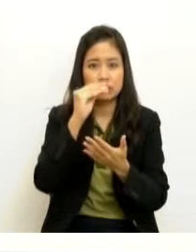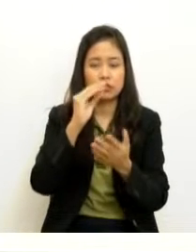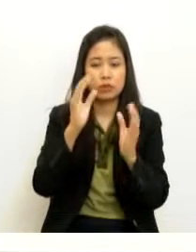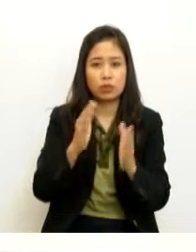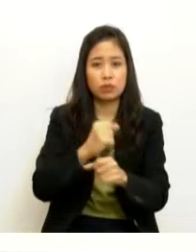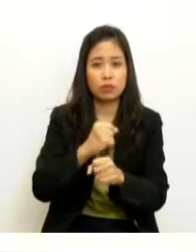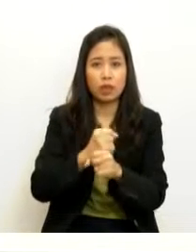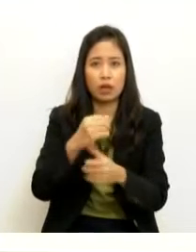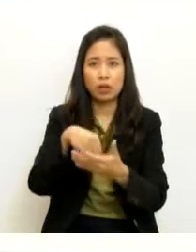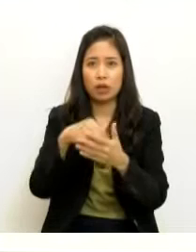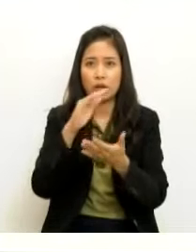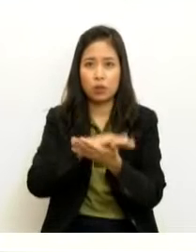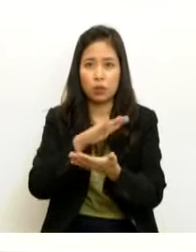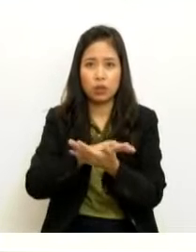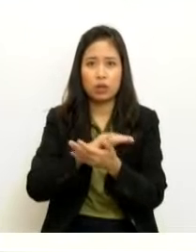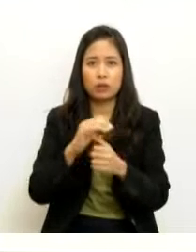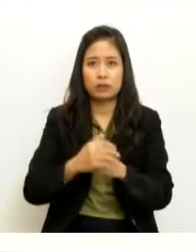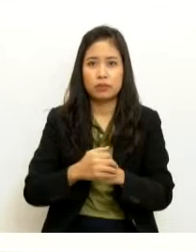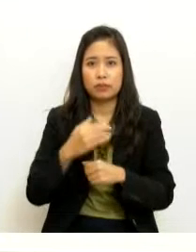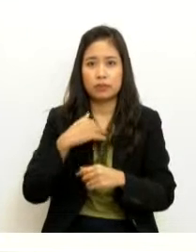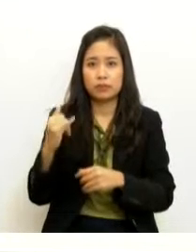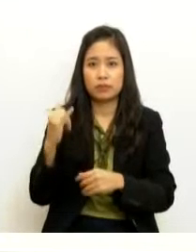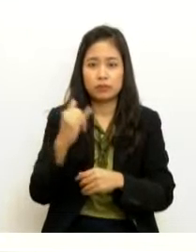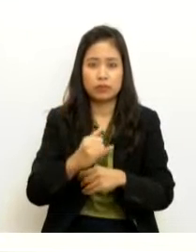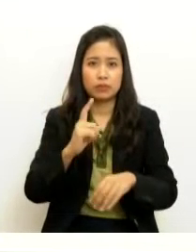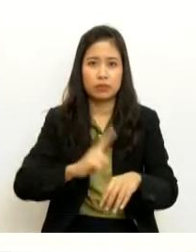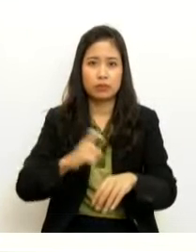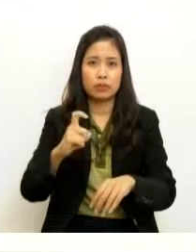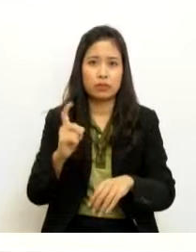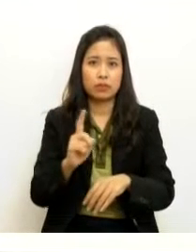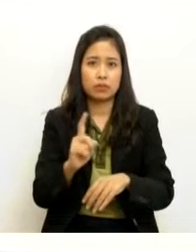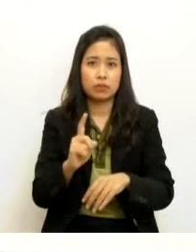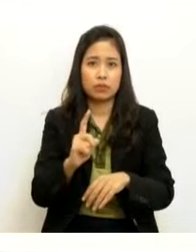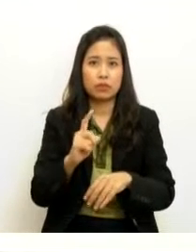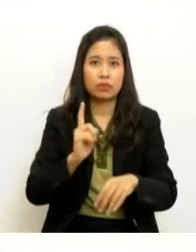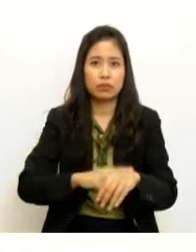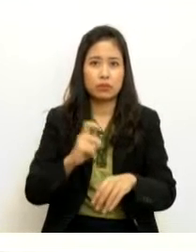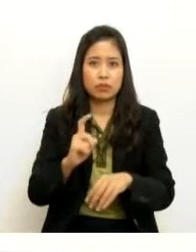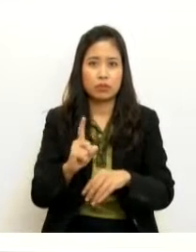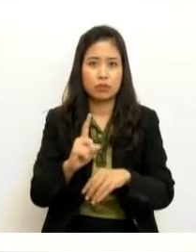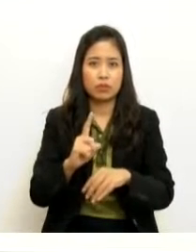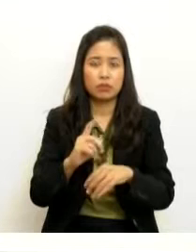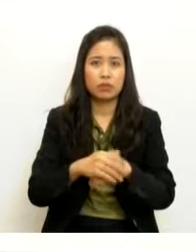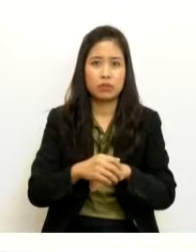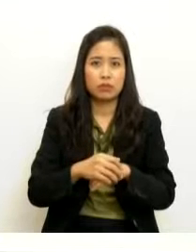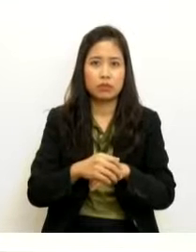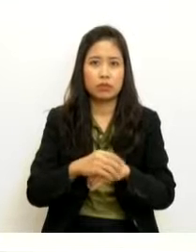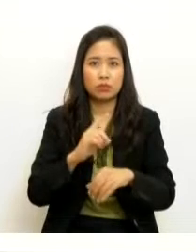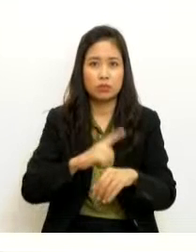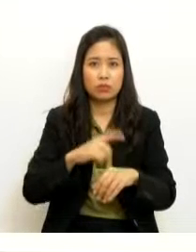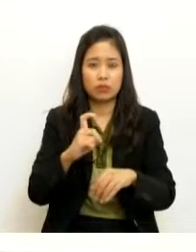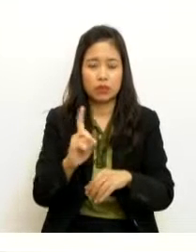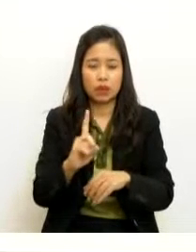เนี่ยวันนี้เราไปเสียเวลาหรือไปมีเวลาส่วนใหญ่อยู่กับการจัดการเรื่องเอกส